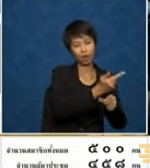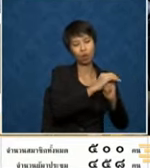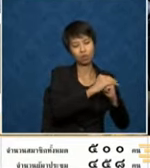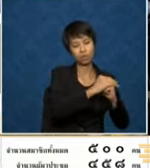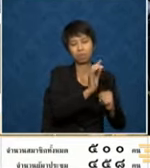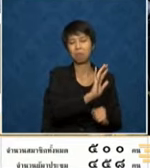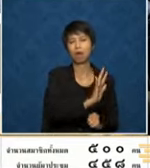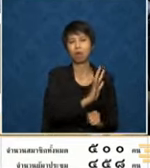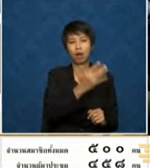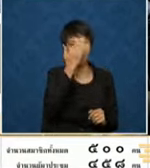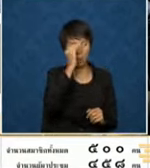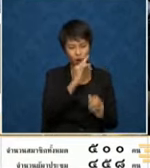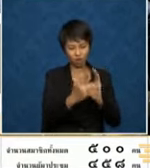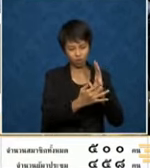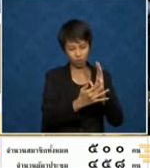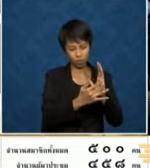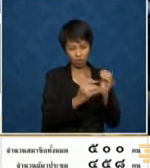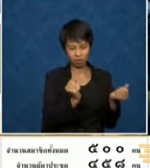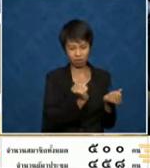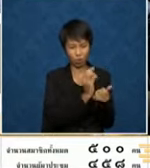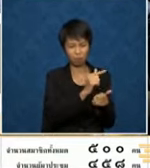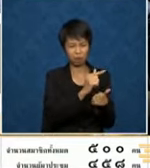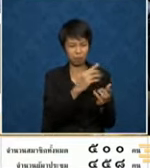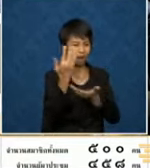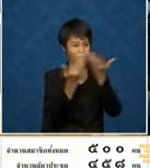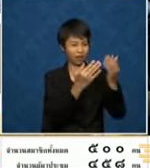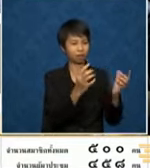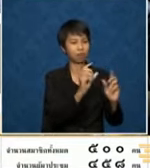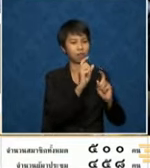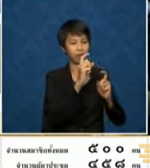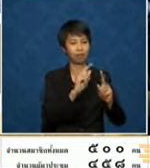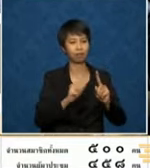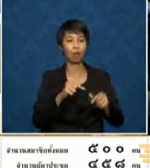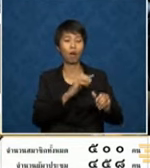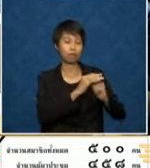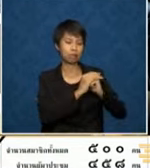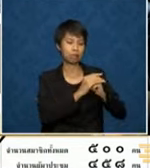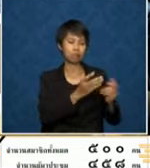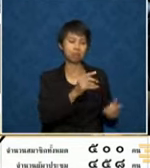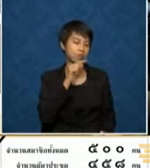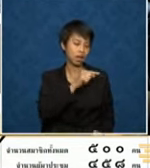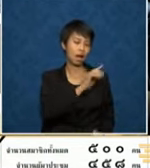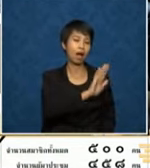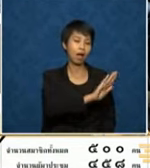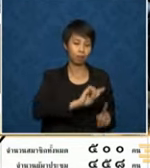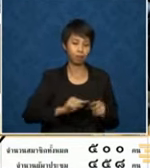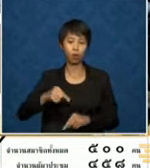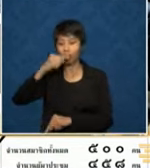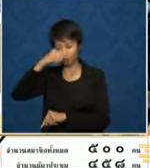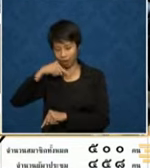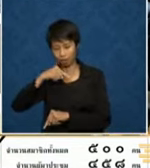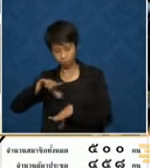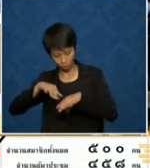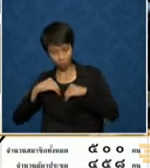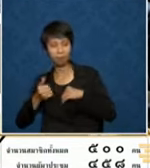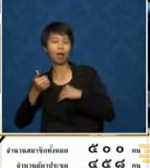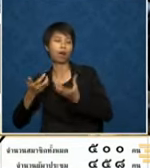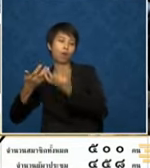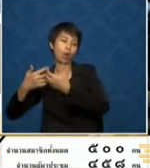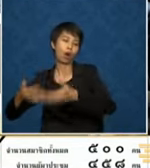คโนโลยีที่ก่อมลพิษจีนไม่รับแต่ว่าไทยเปิดรับค่ะก็คือเทคโนโลยี induction furnace นะคะถึงแ